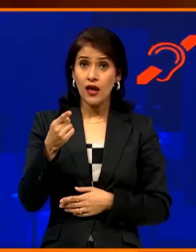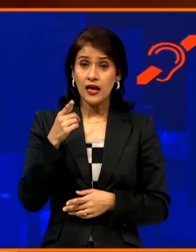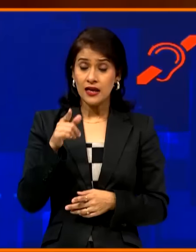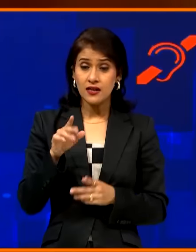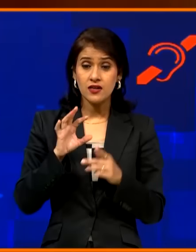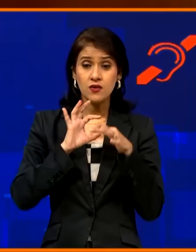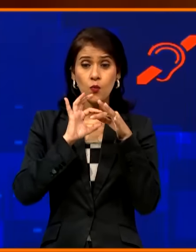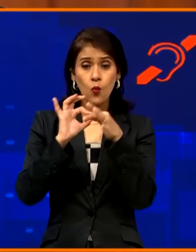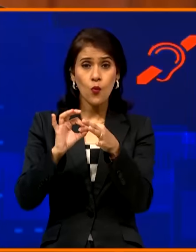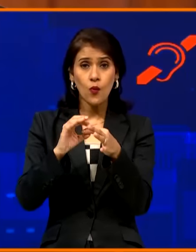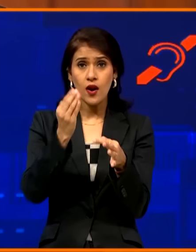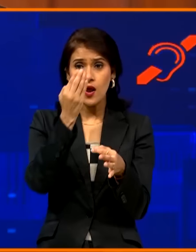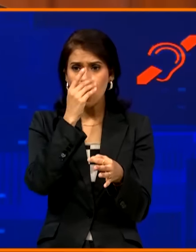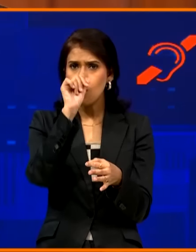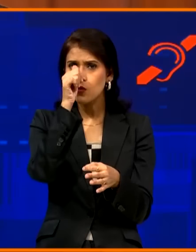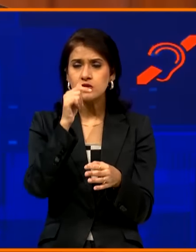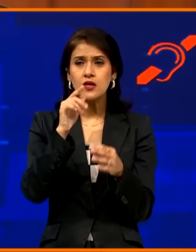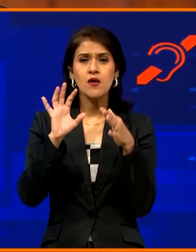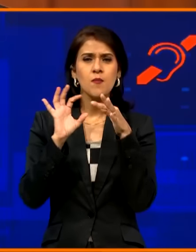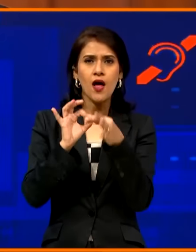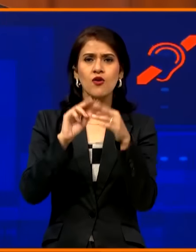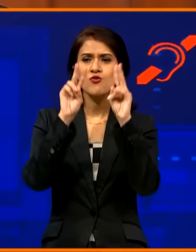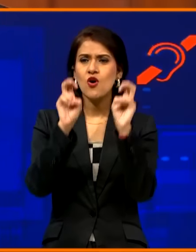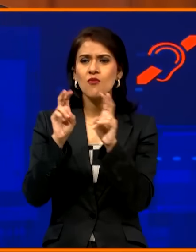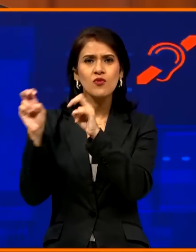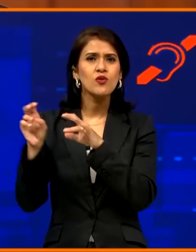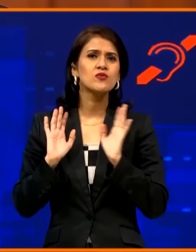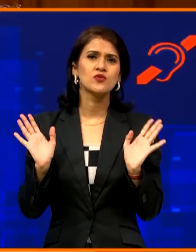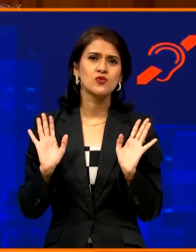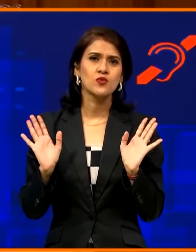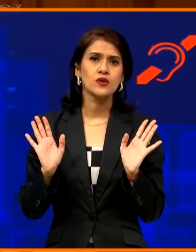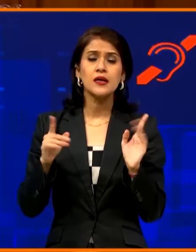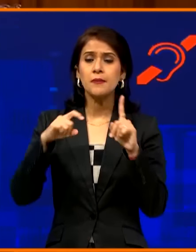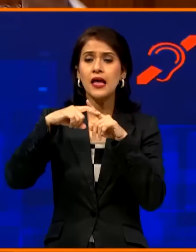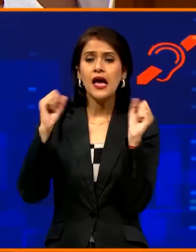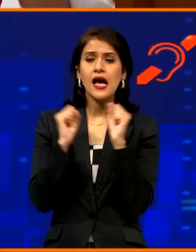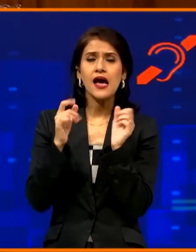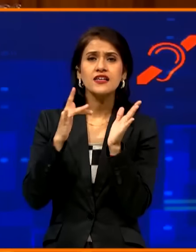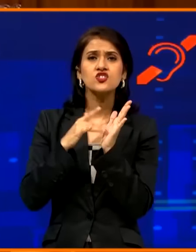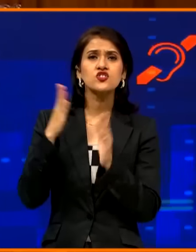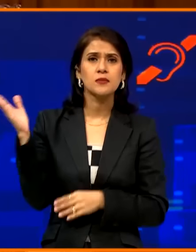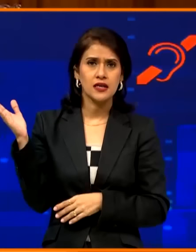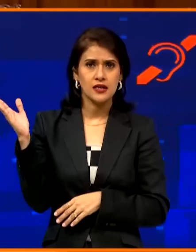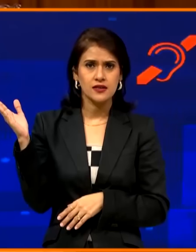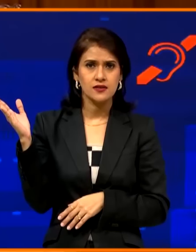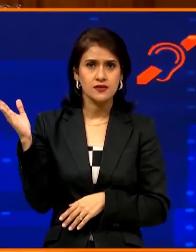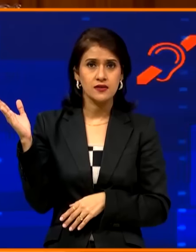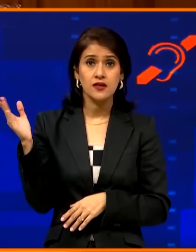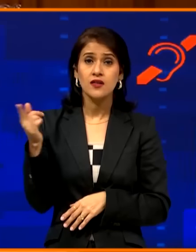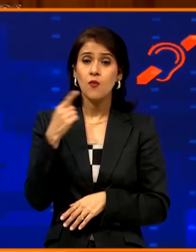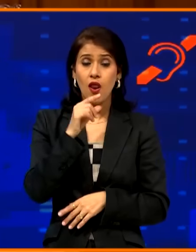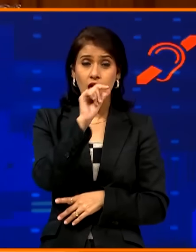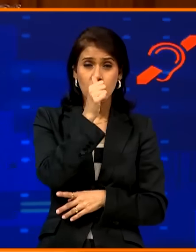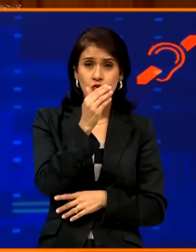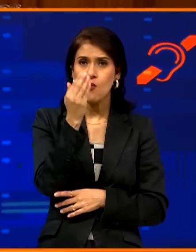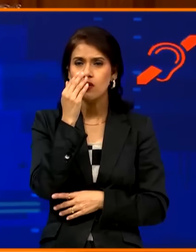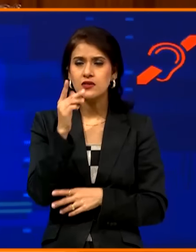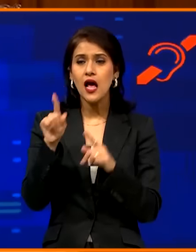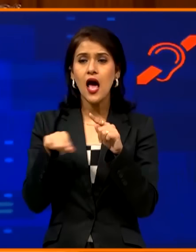से नहीं देखा जाना चाहिए मसलन आप कश्मीर के इंसीडेंट्स को अगर आप धर्म के न से